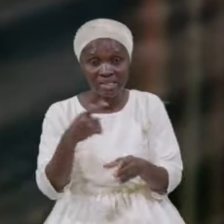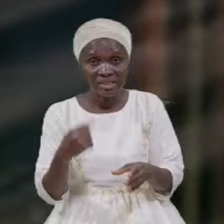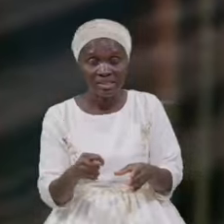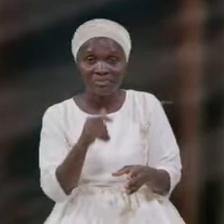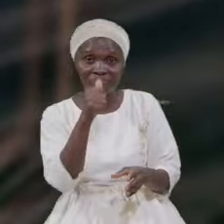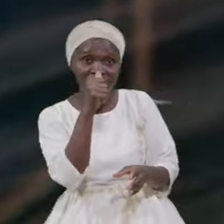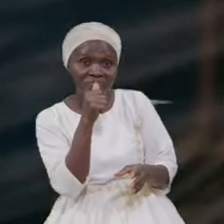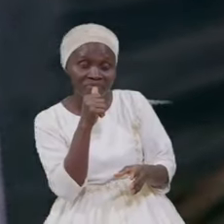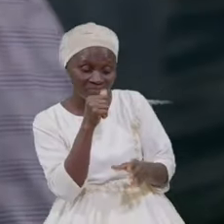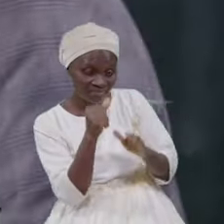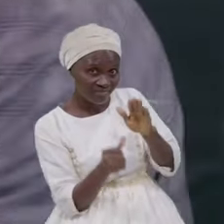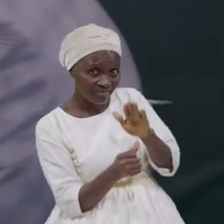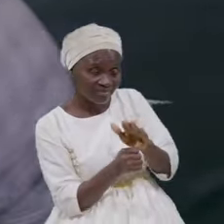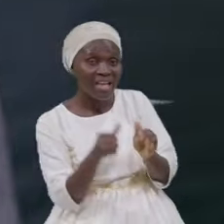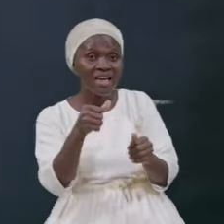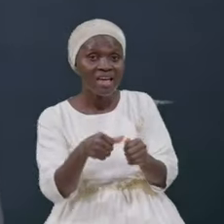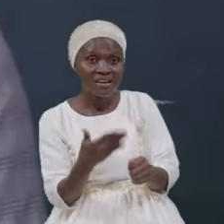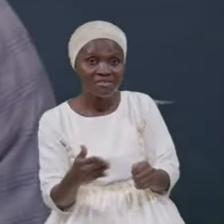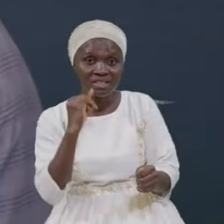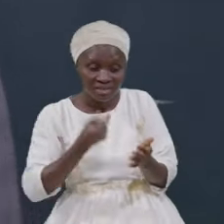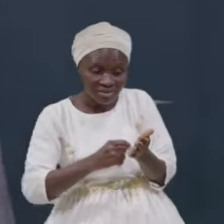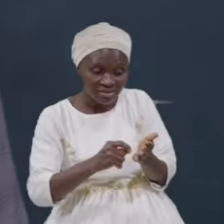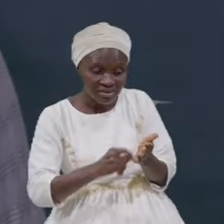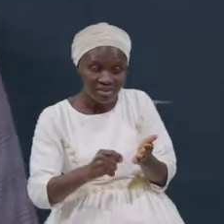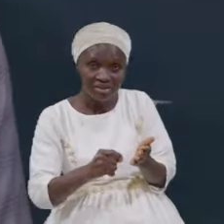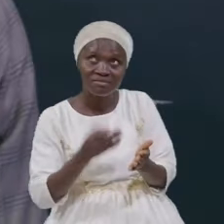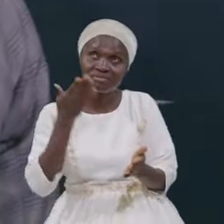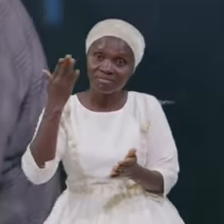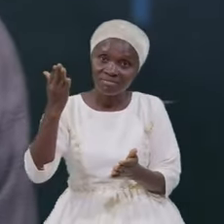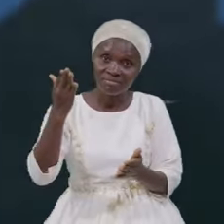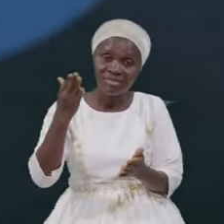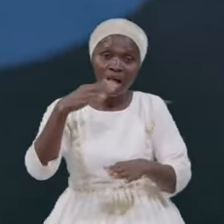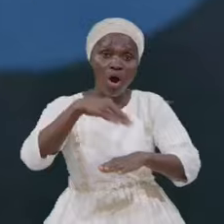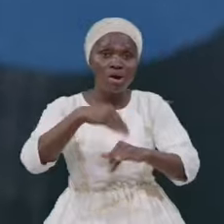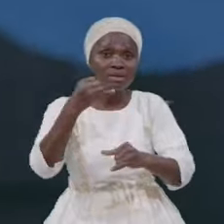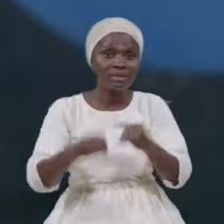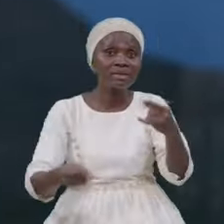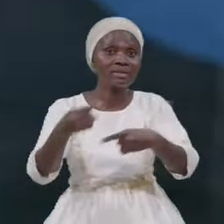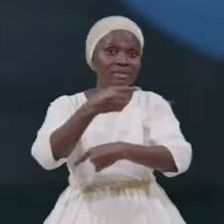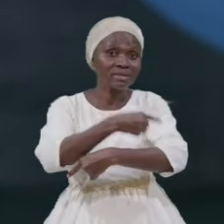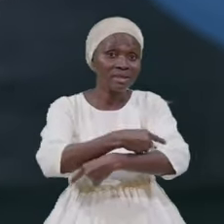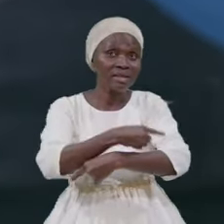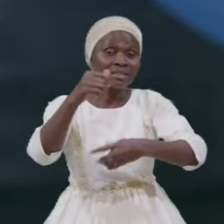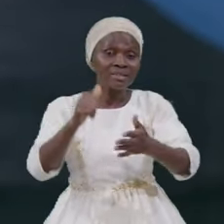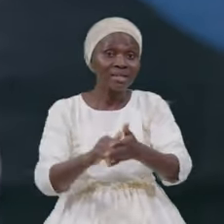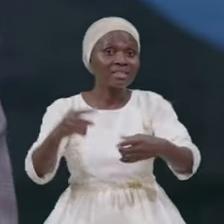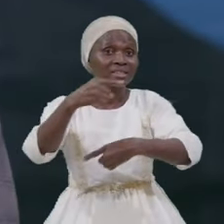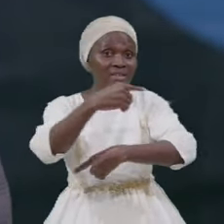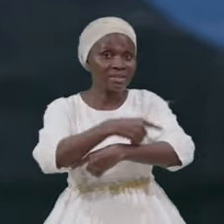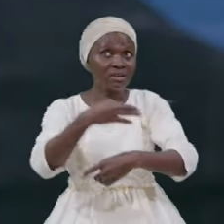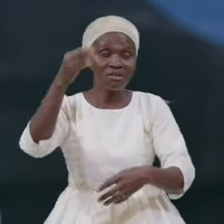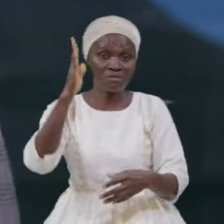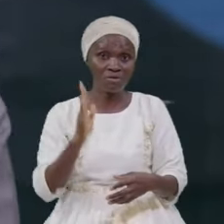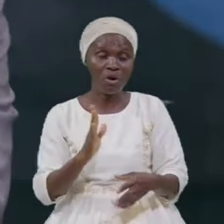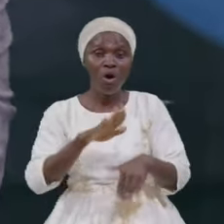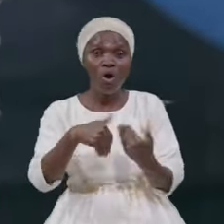la porte de Dieu, toutes ces choses secrètes que les prédicateurs font, que leur assemblée ne connaisse